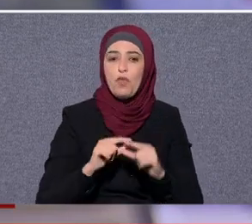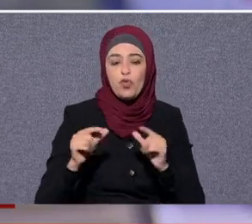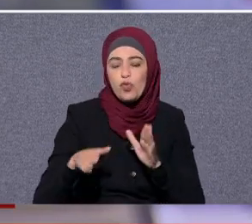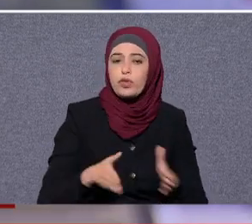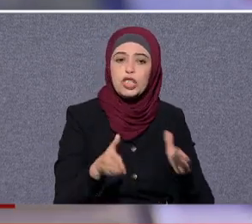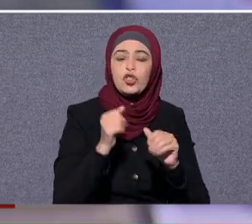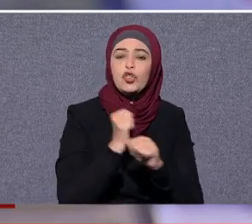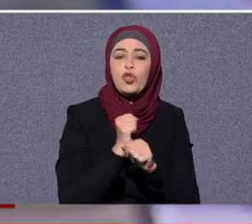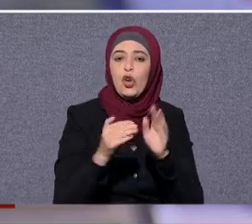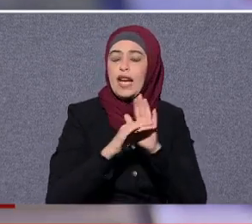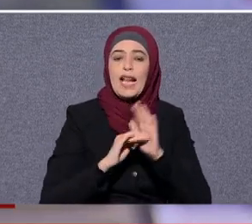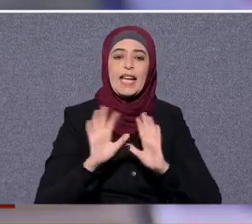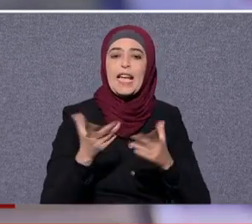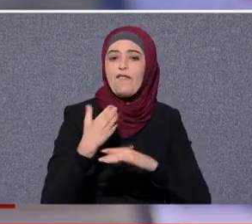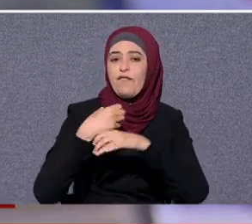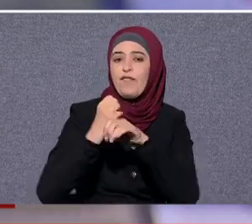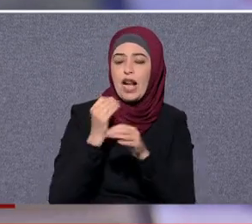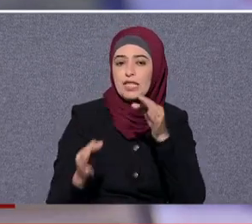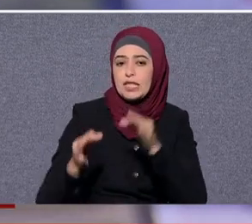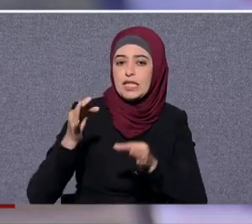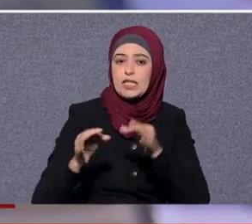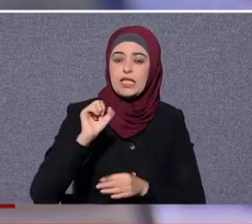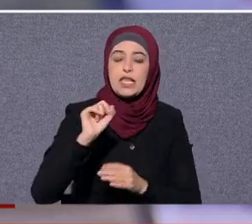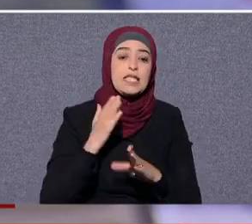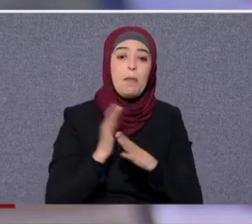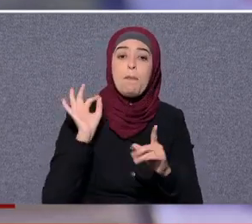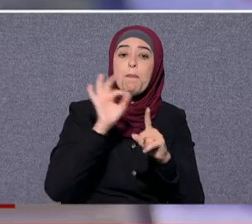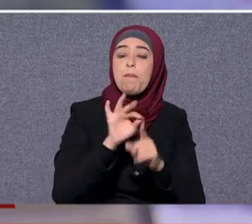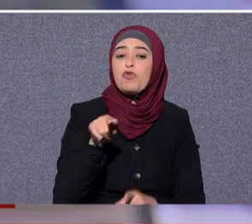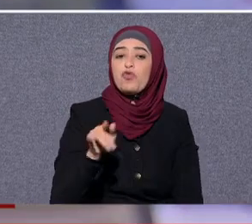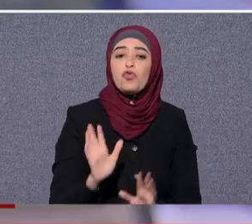آلية هذه الفحوص والغاية منها أيضا.